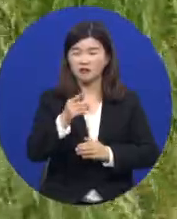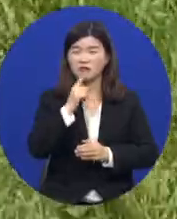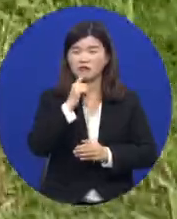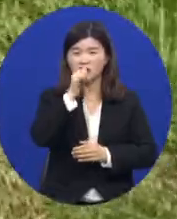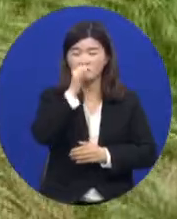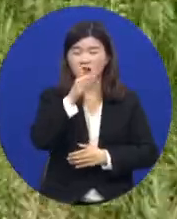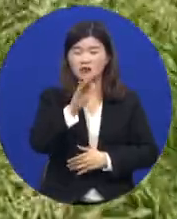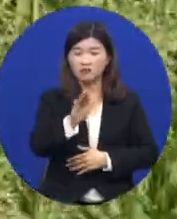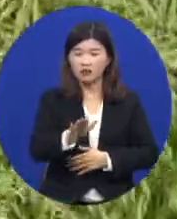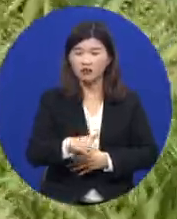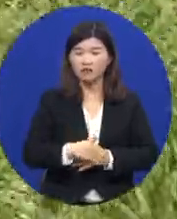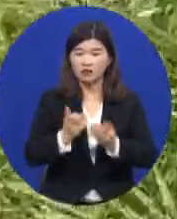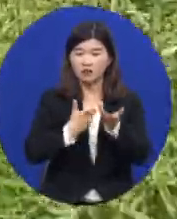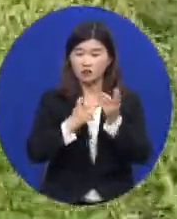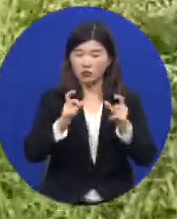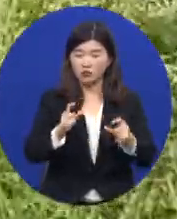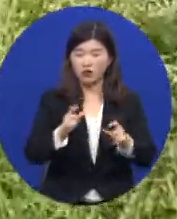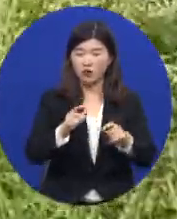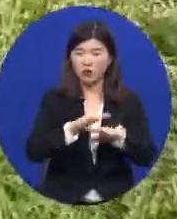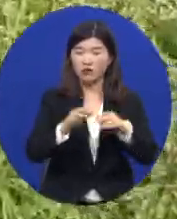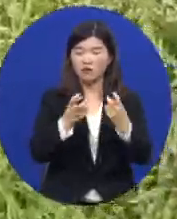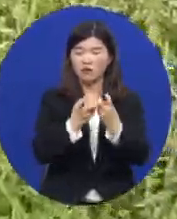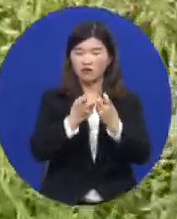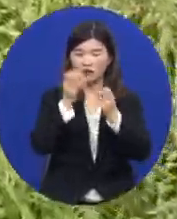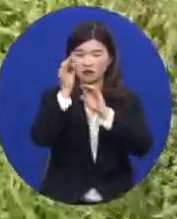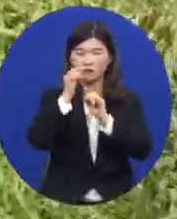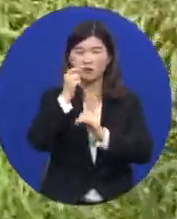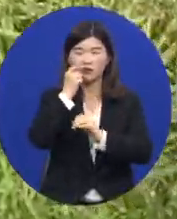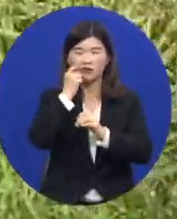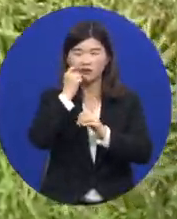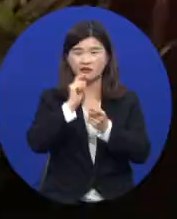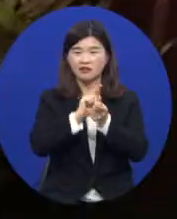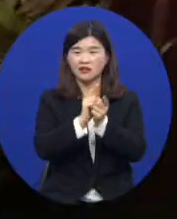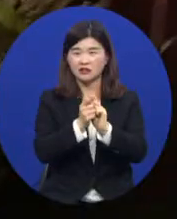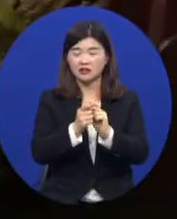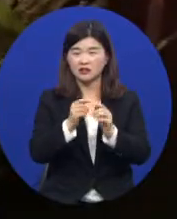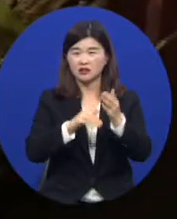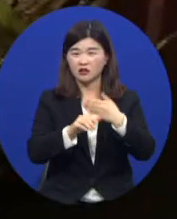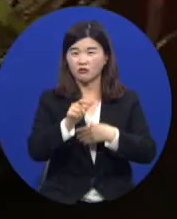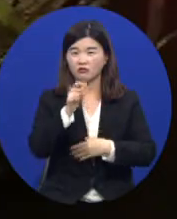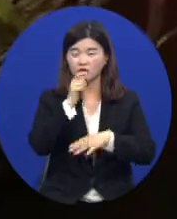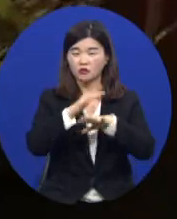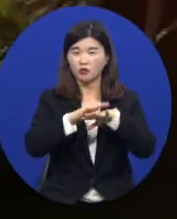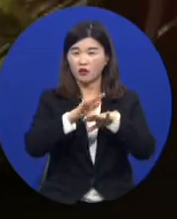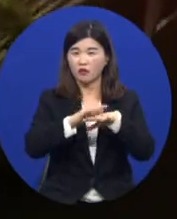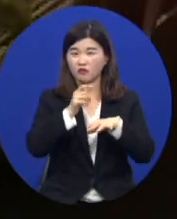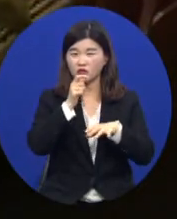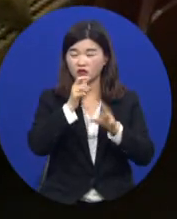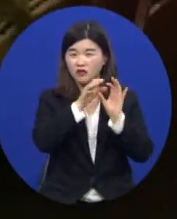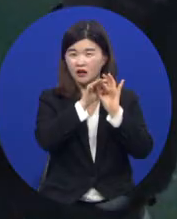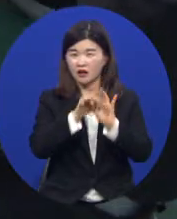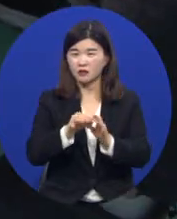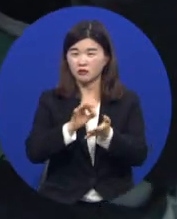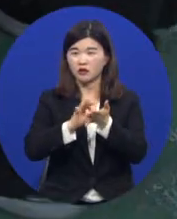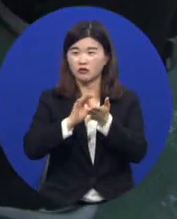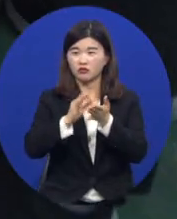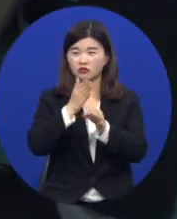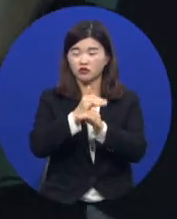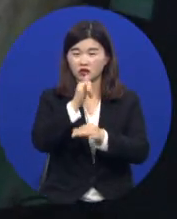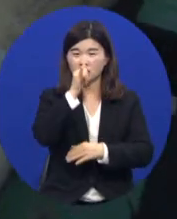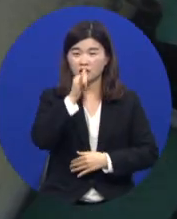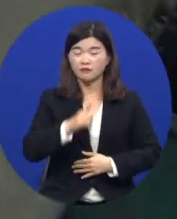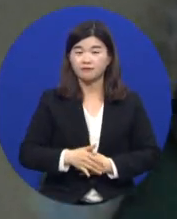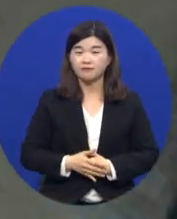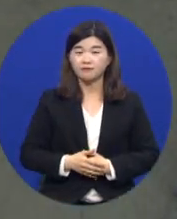나오고 있지만 제주도가 대책을 내놓지 못하는 사이 제주의 지하수인 농업용수가 줄줄 새고 있습니다.